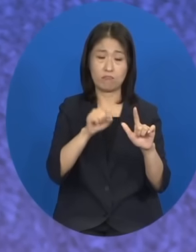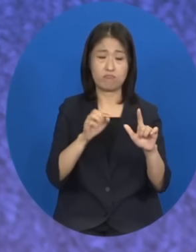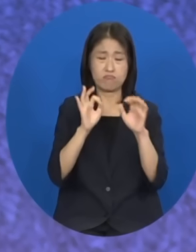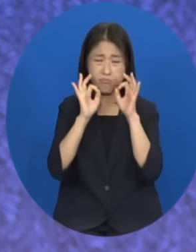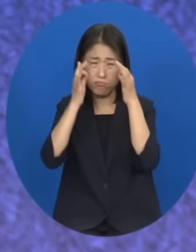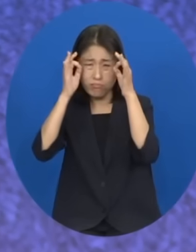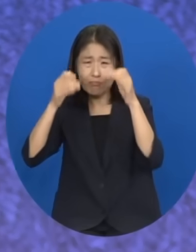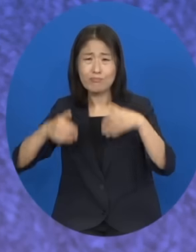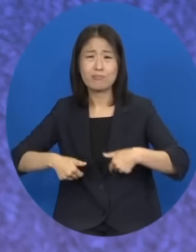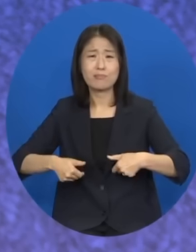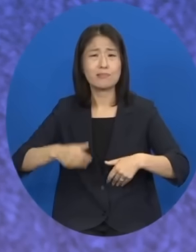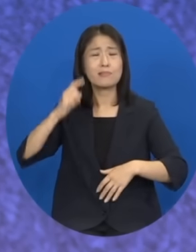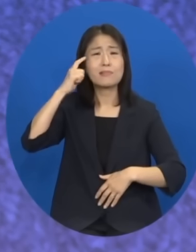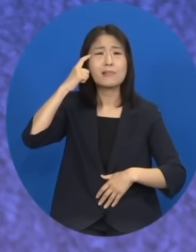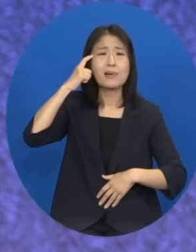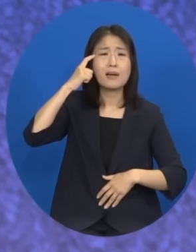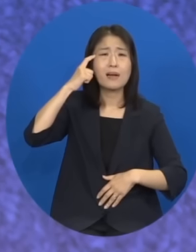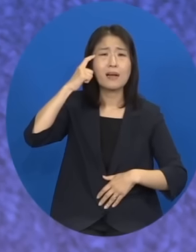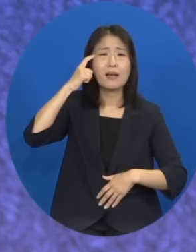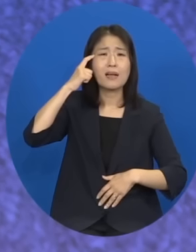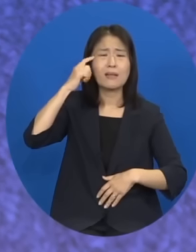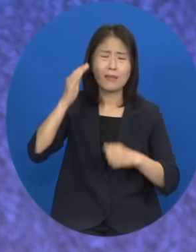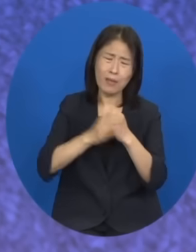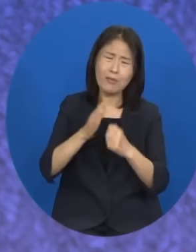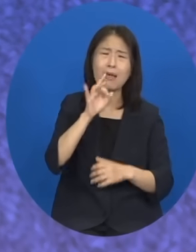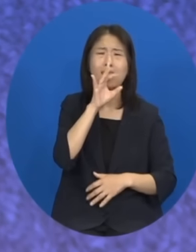생각해요. 그러니까 안 되는 거예요.